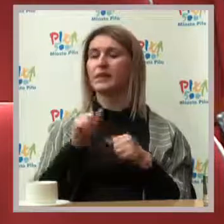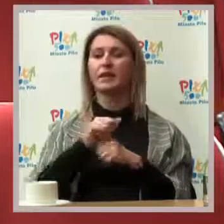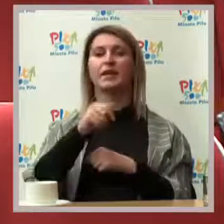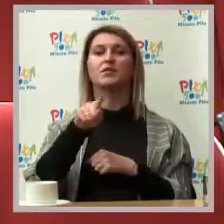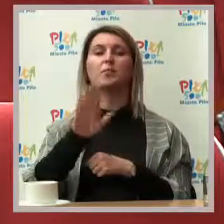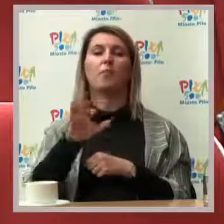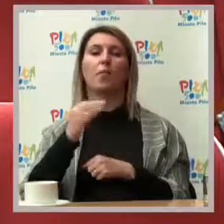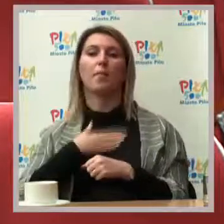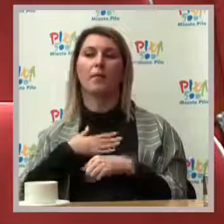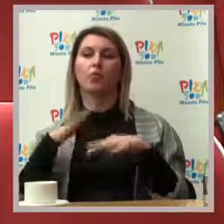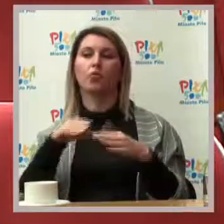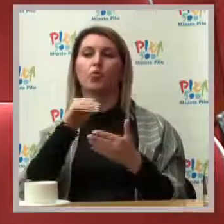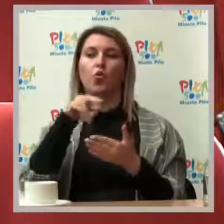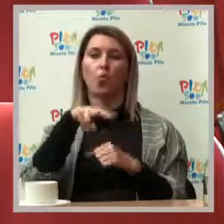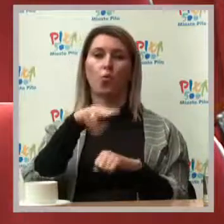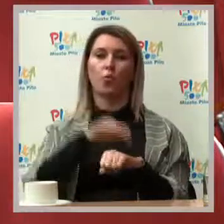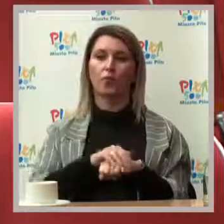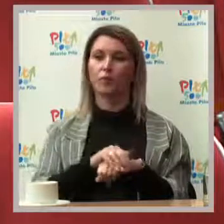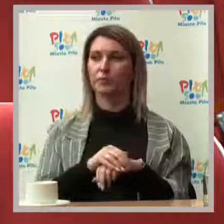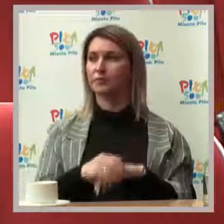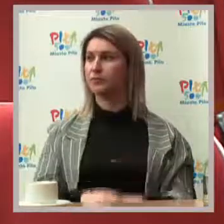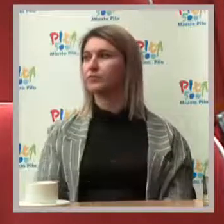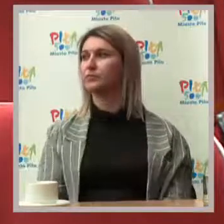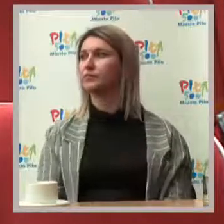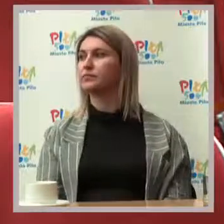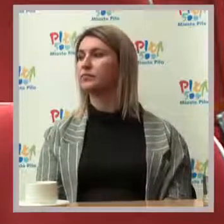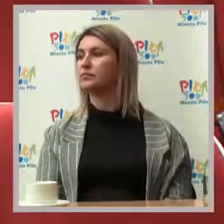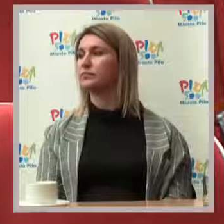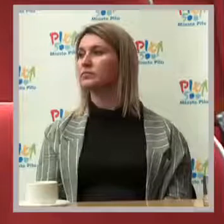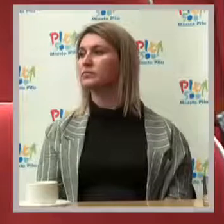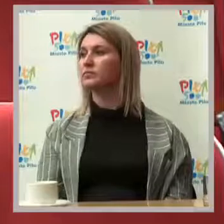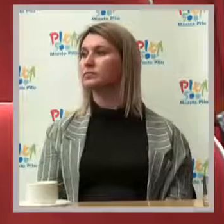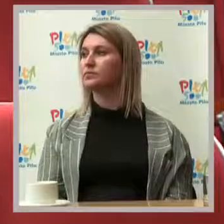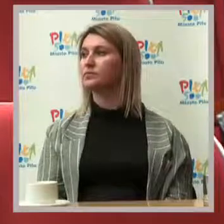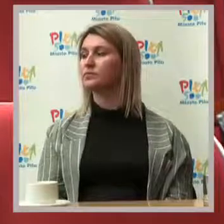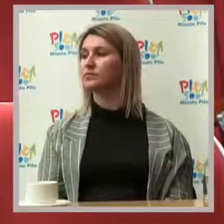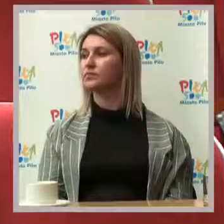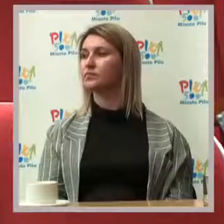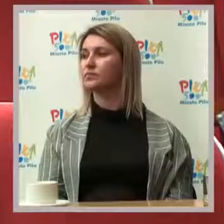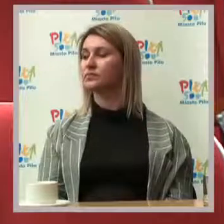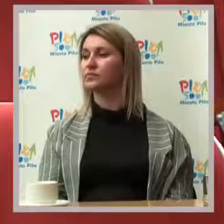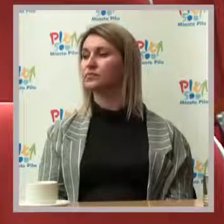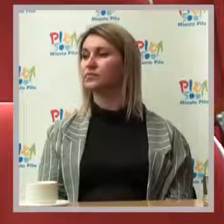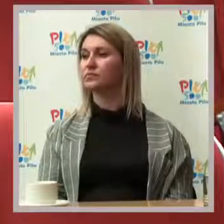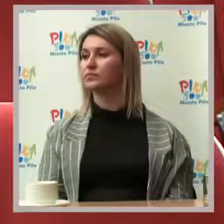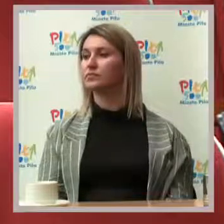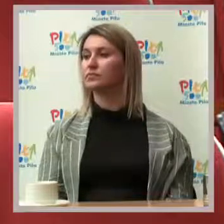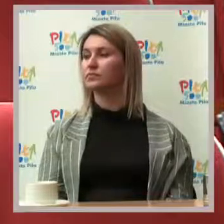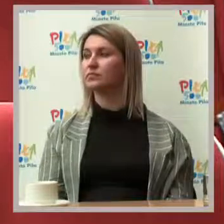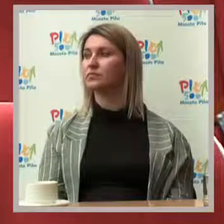umów. Nie mam tutaj na slajdzie roku 2020, ale również w tym przypadku dzięki zawartym dwóm umowom,